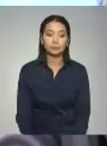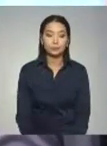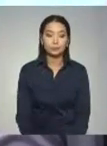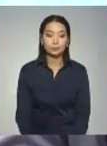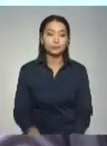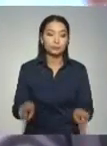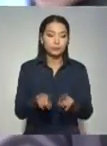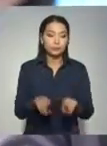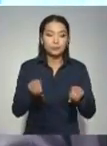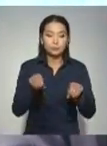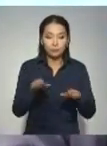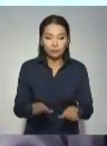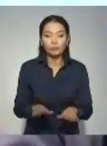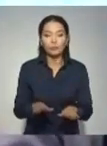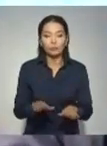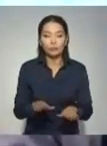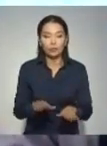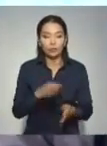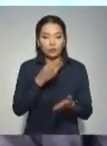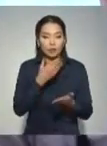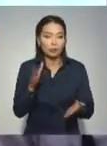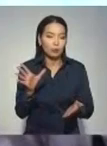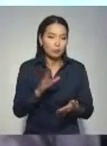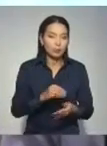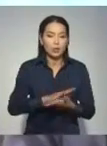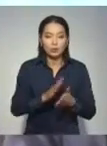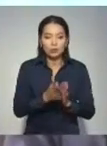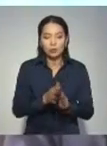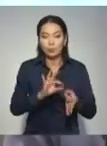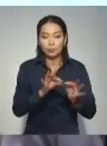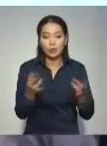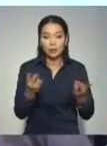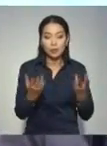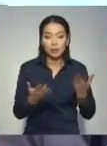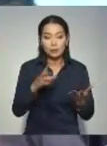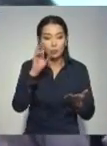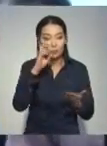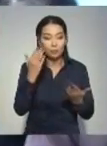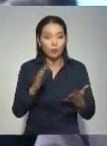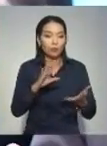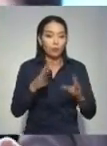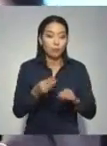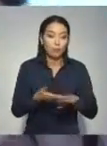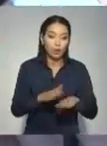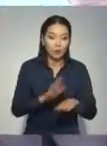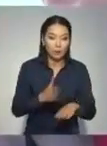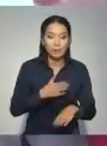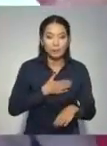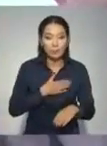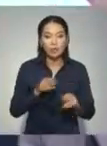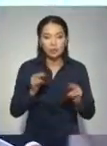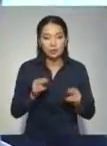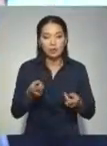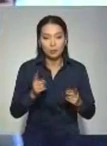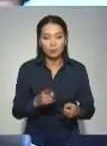Мұндай шешімдерді қабылдамас бұрын алдымен бар жағдайды зерттеу керек. Егер ол мемлекетке көтер алмас ауыртпалық болатын болса, онда біз шын мәнде